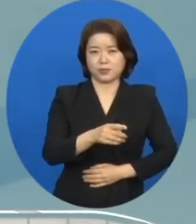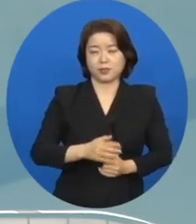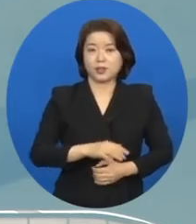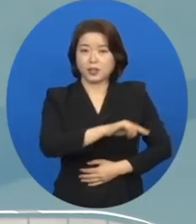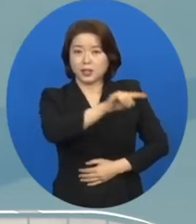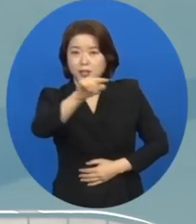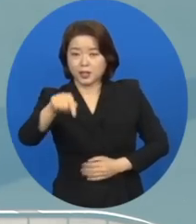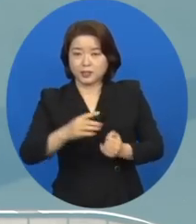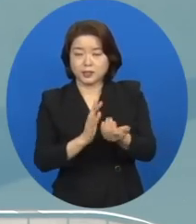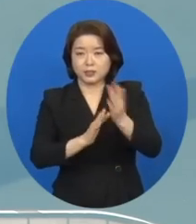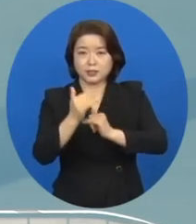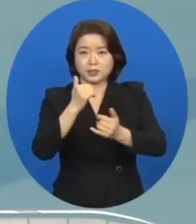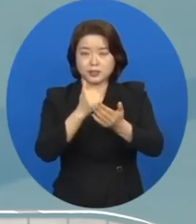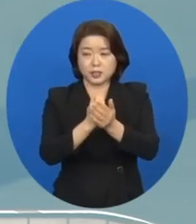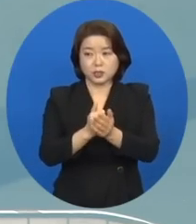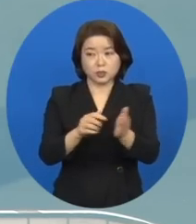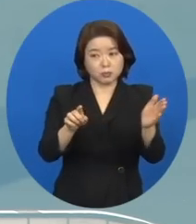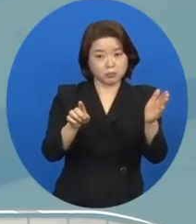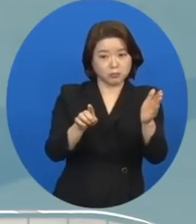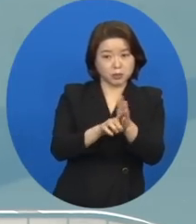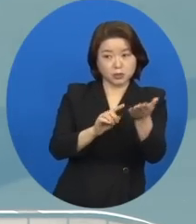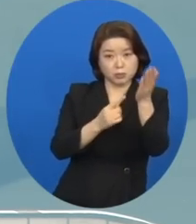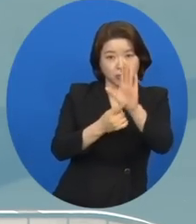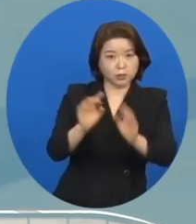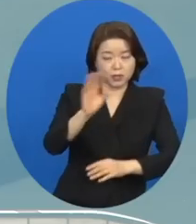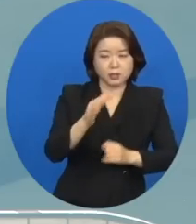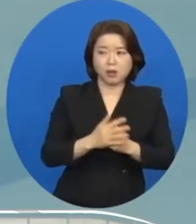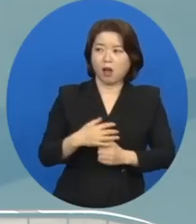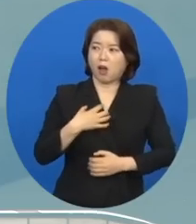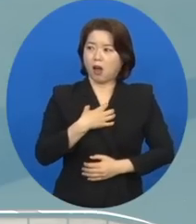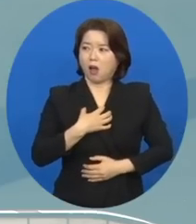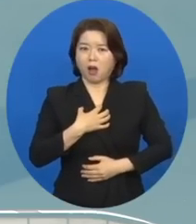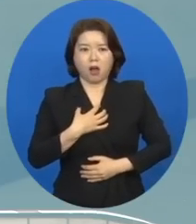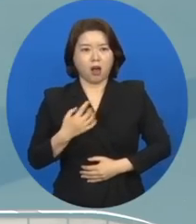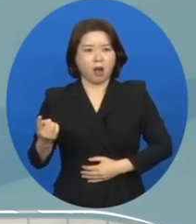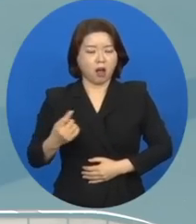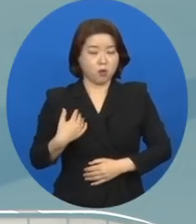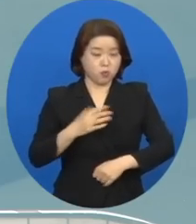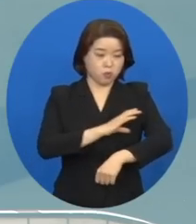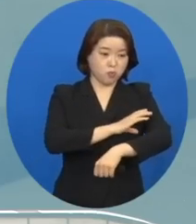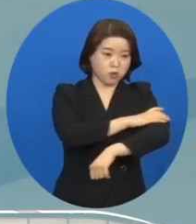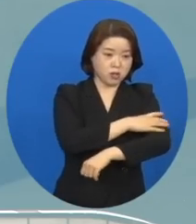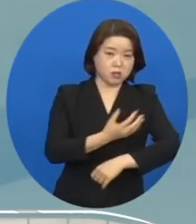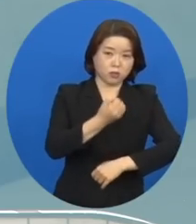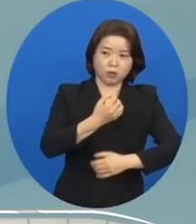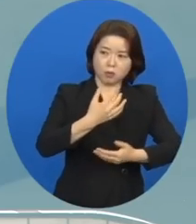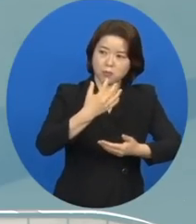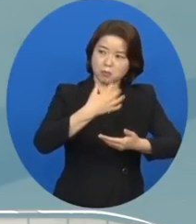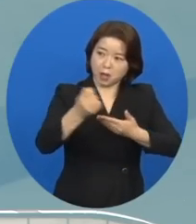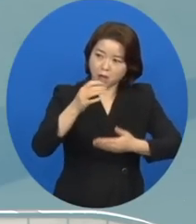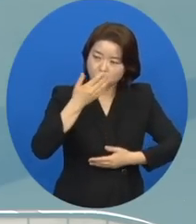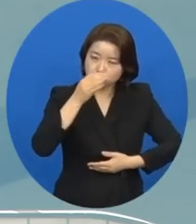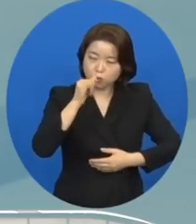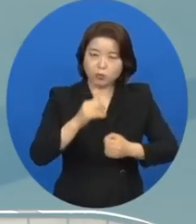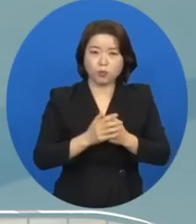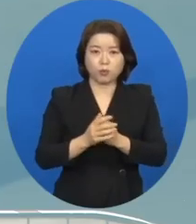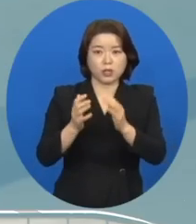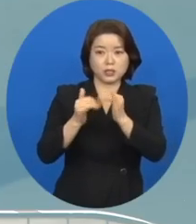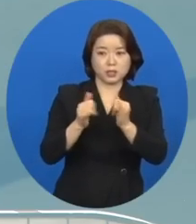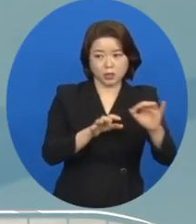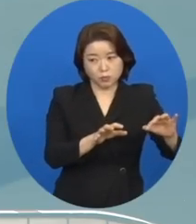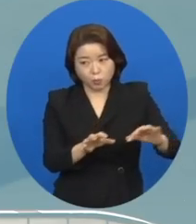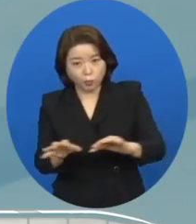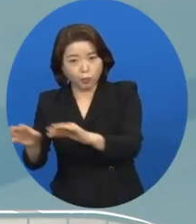그들은 예수님을 믿음으로 반응하는 것이 아니라 오히려 걱정하고 있어요. 자신들의 기득권을 잃어버릴 수도 있고 사람들이 예수님을